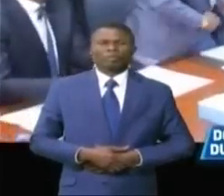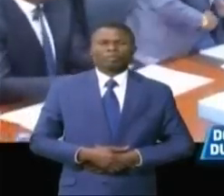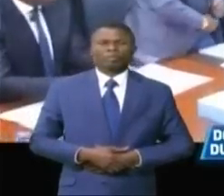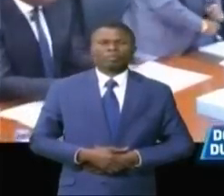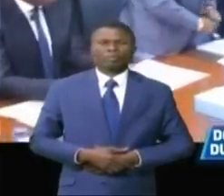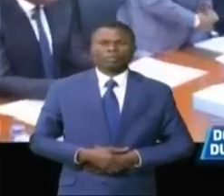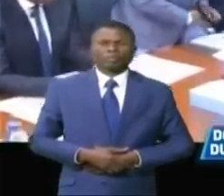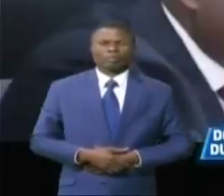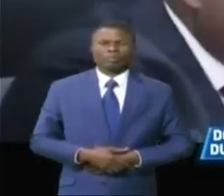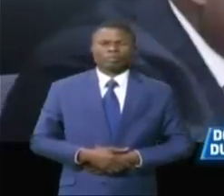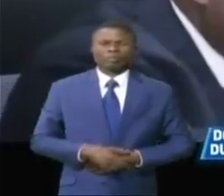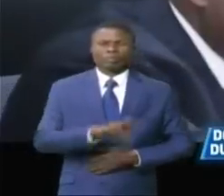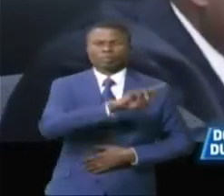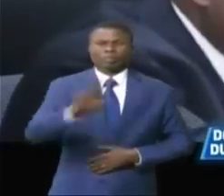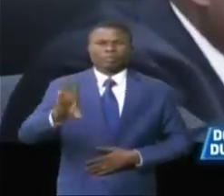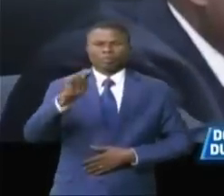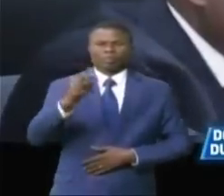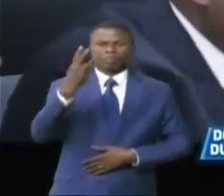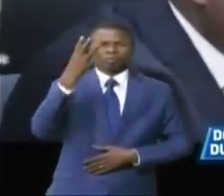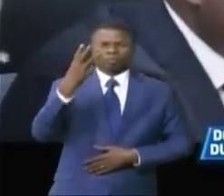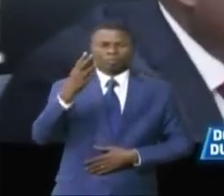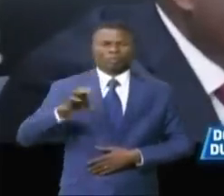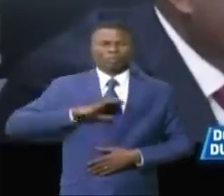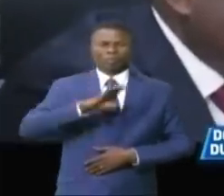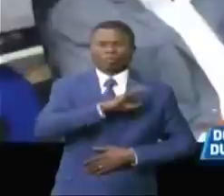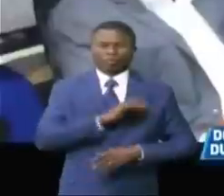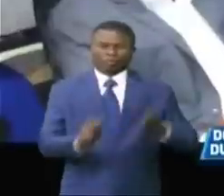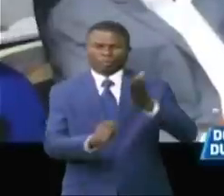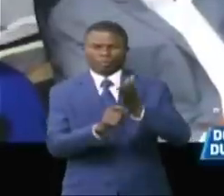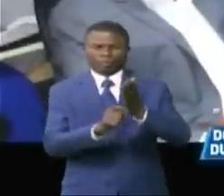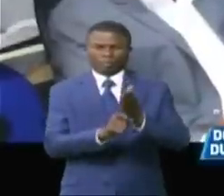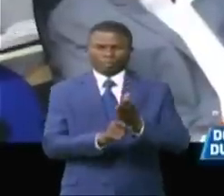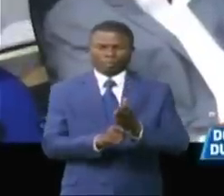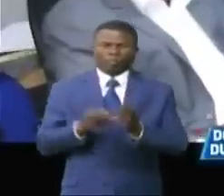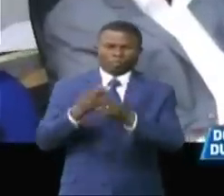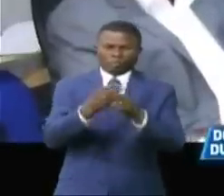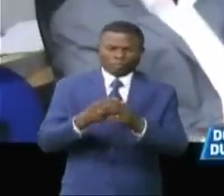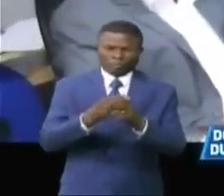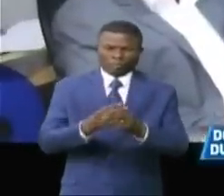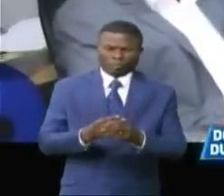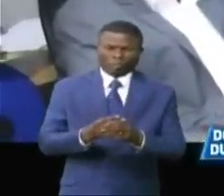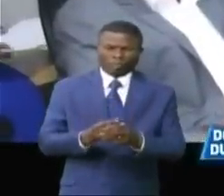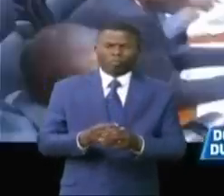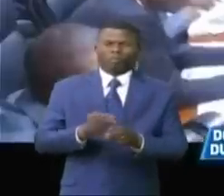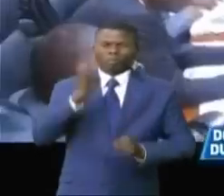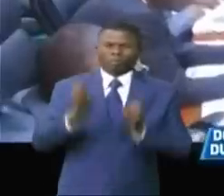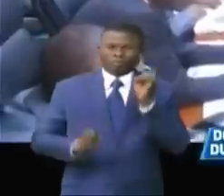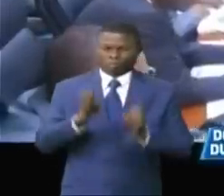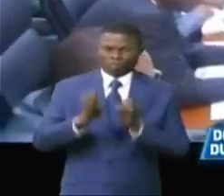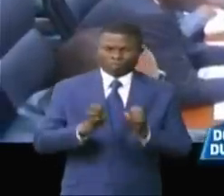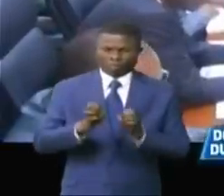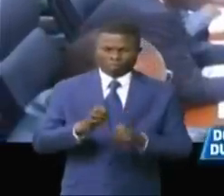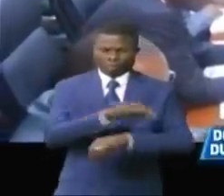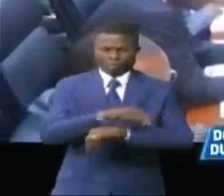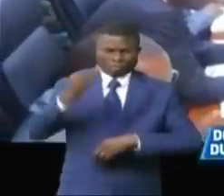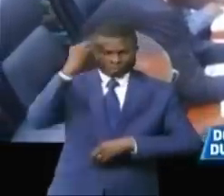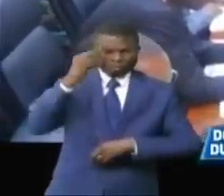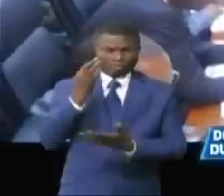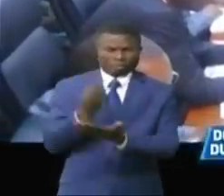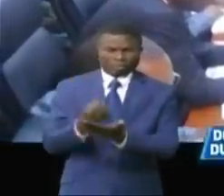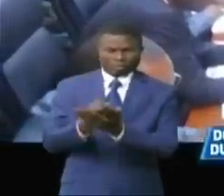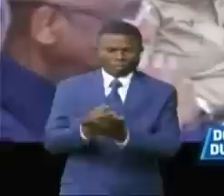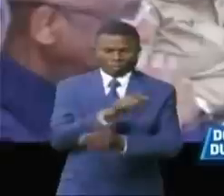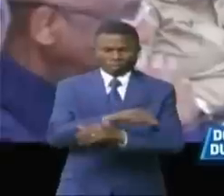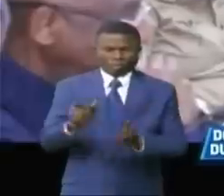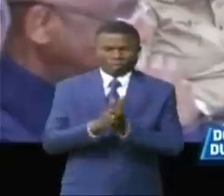18 août 2023, le comité technique de suivi et d'évaluation du contrat des performances entre le ministère des Finances et la